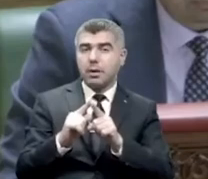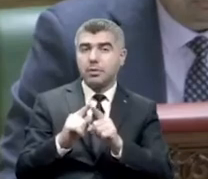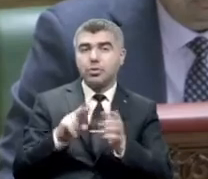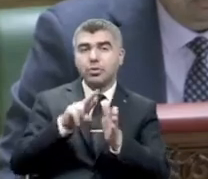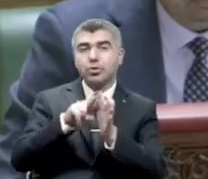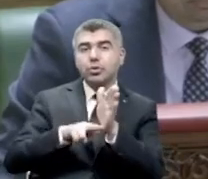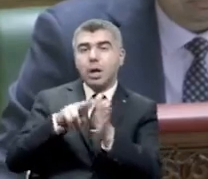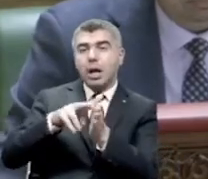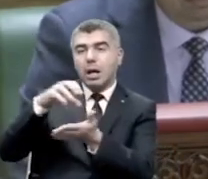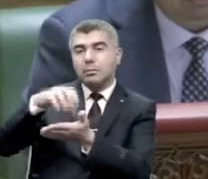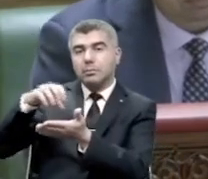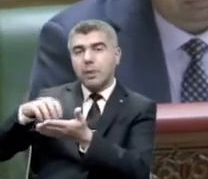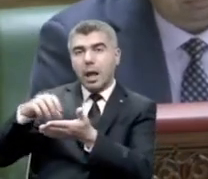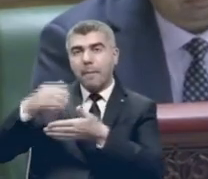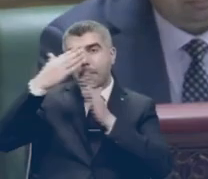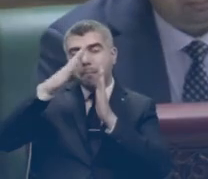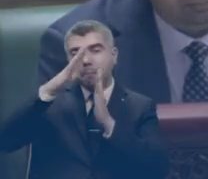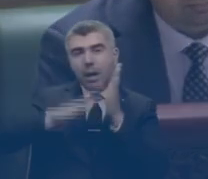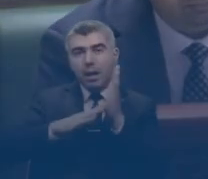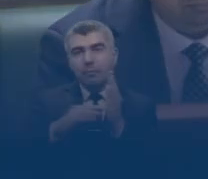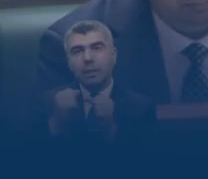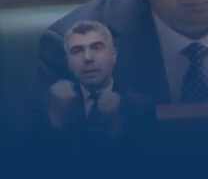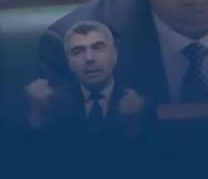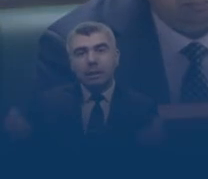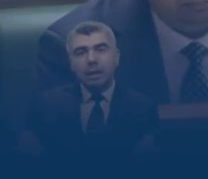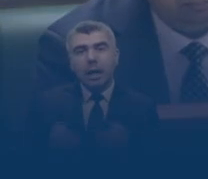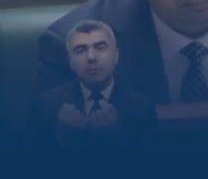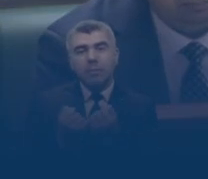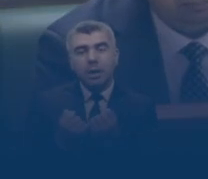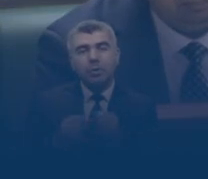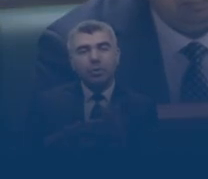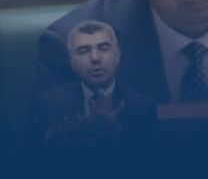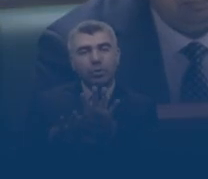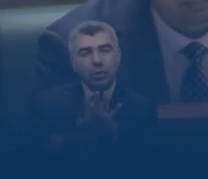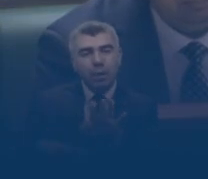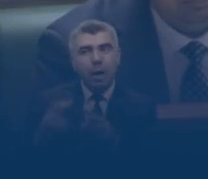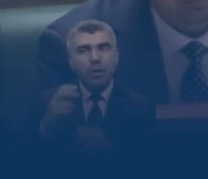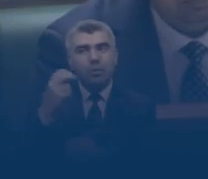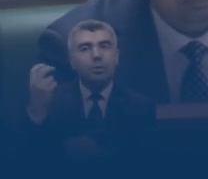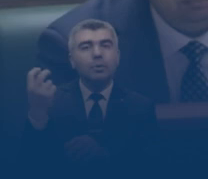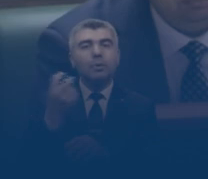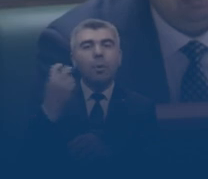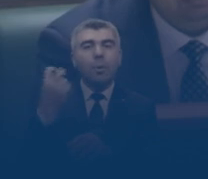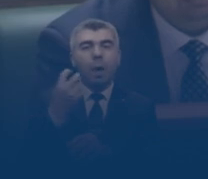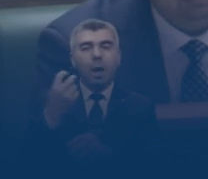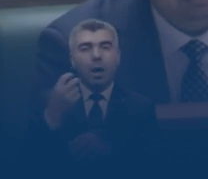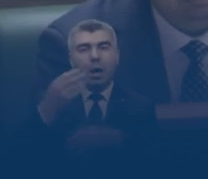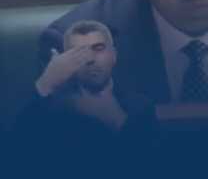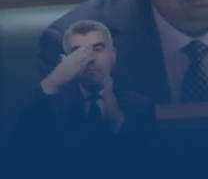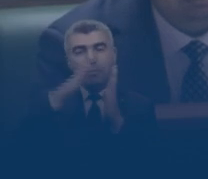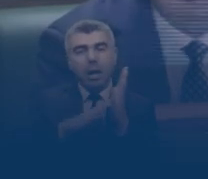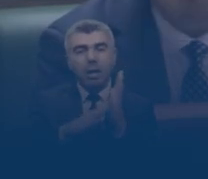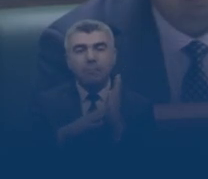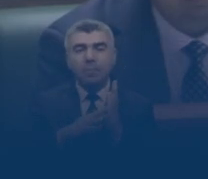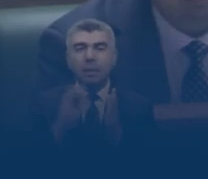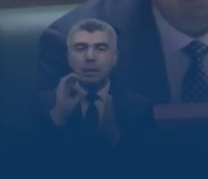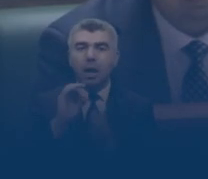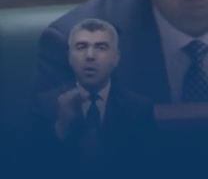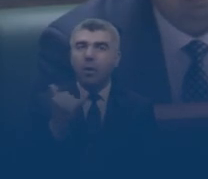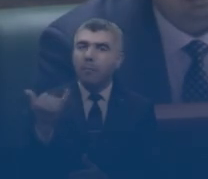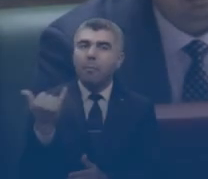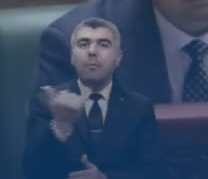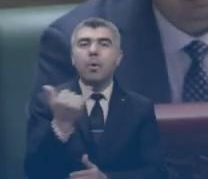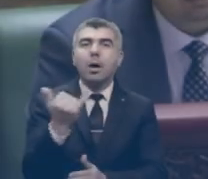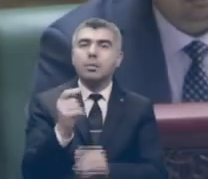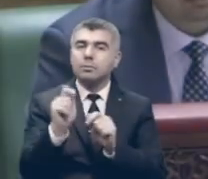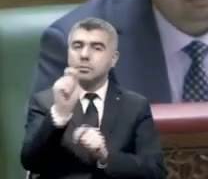بالطرق السيار في تعزيز التنمية الاقتصادية والاجتماعية والسياحية لبلادنا، إذ تلعب دوراً حيوياً في إعداد